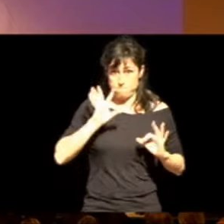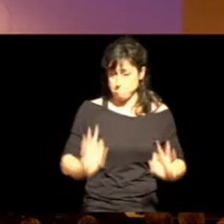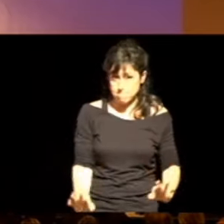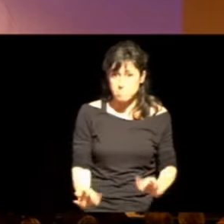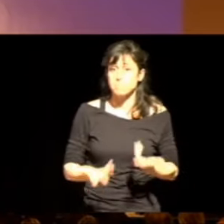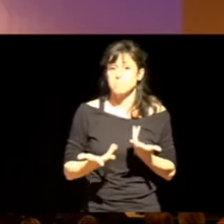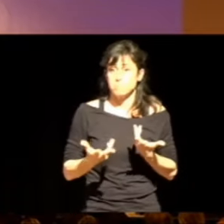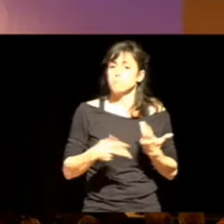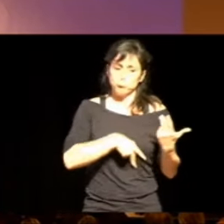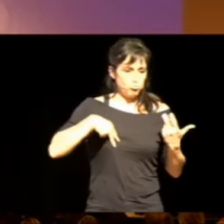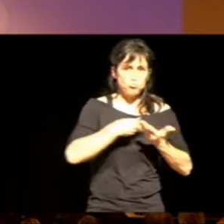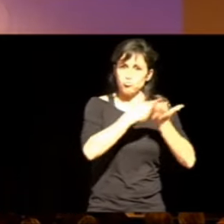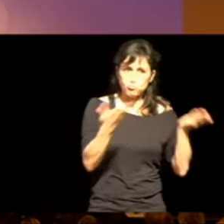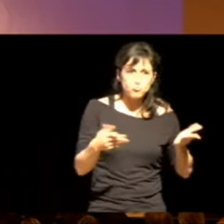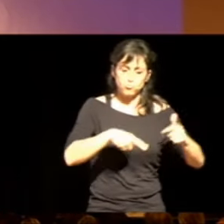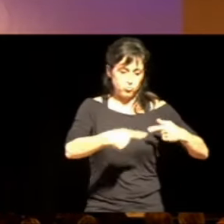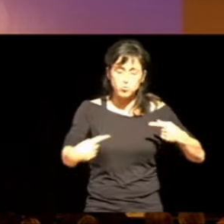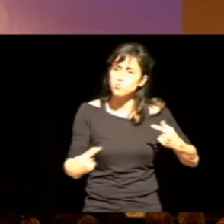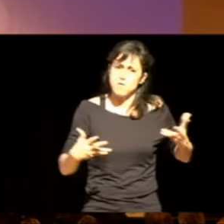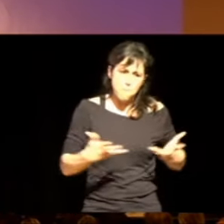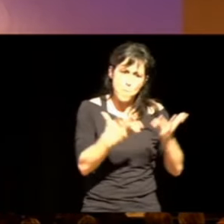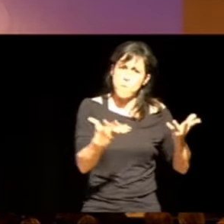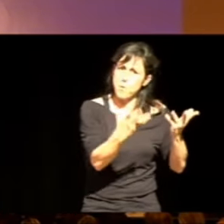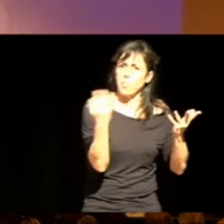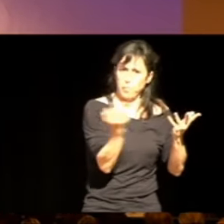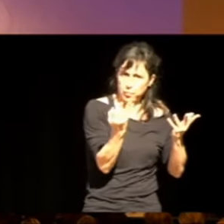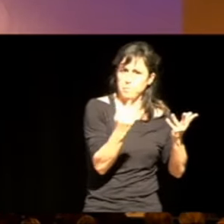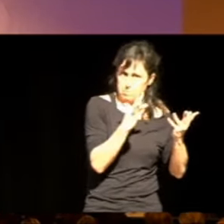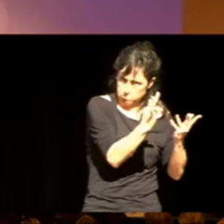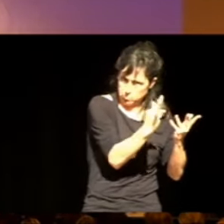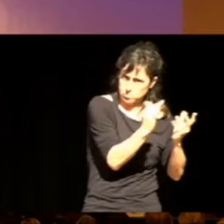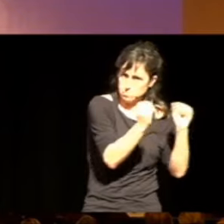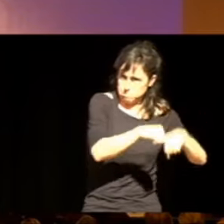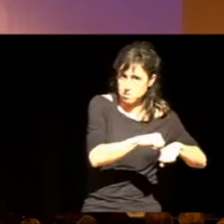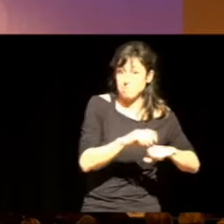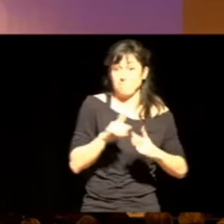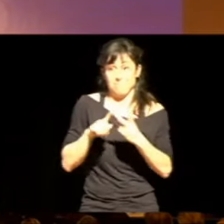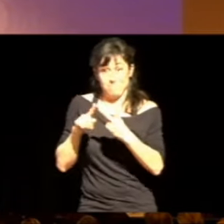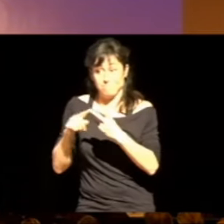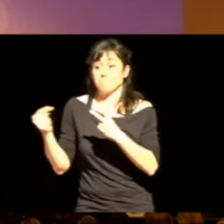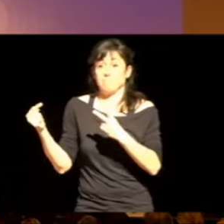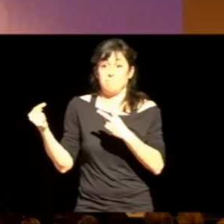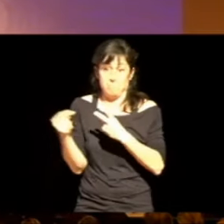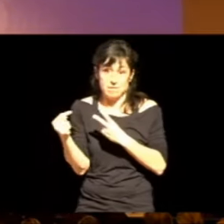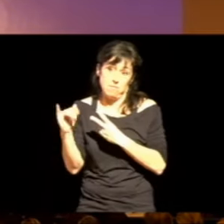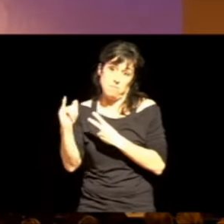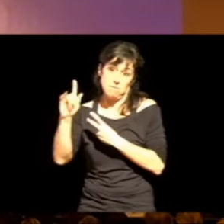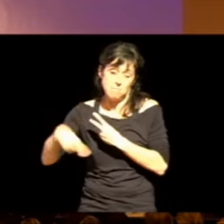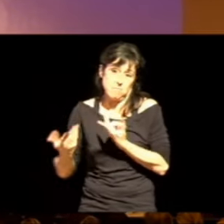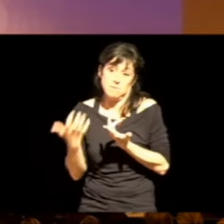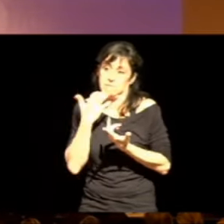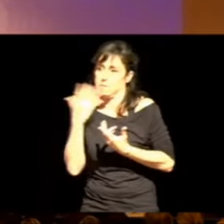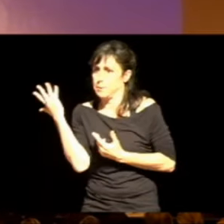jorratzekoa egunerokotasunean, eta bigarrena da, ba, eskola jazarpen kasuen